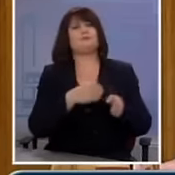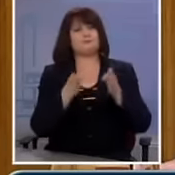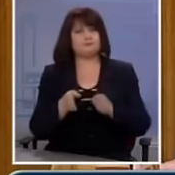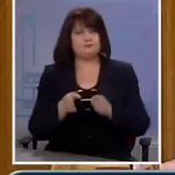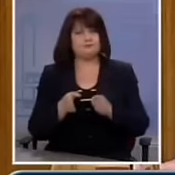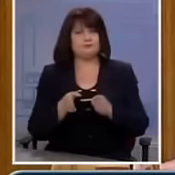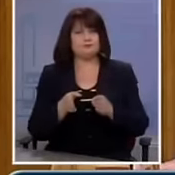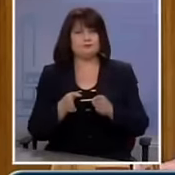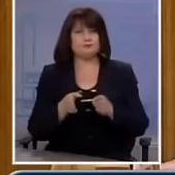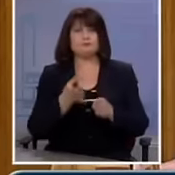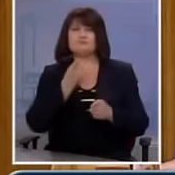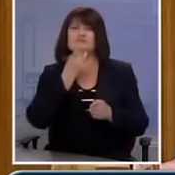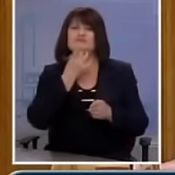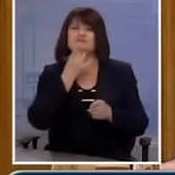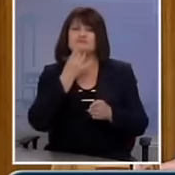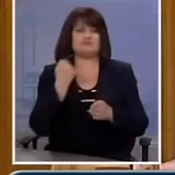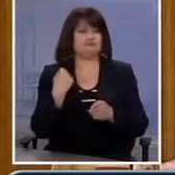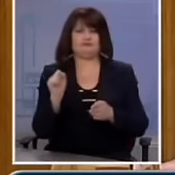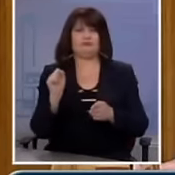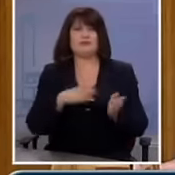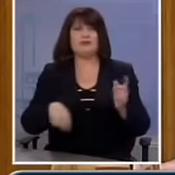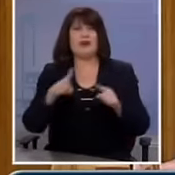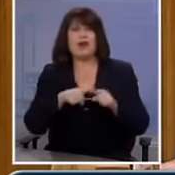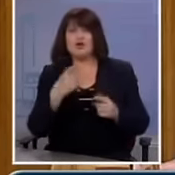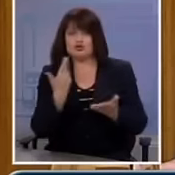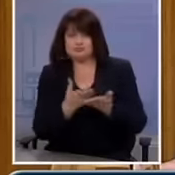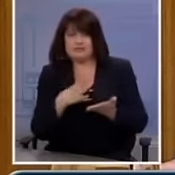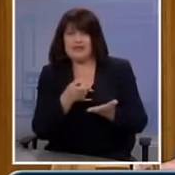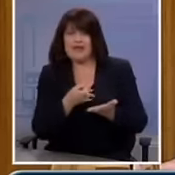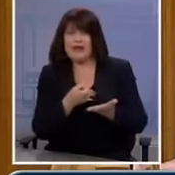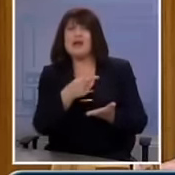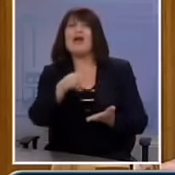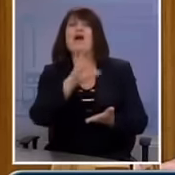στην κοινική απόρριψη της λαϊκής βούλησης.